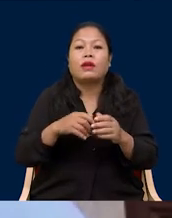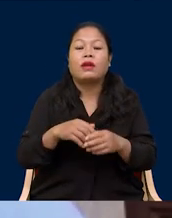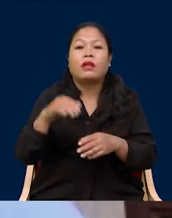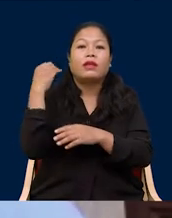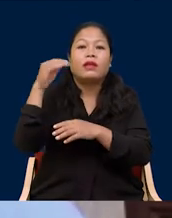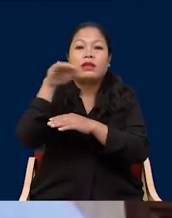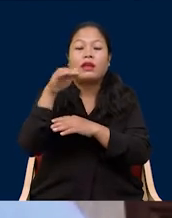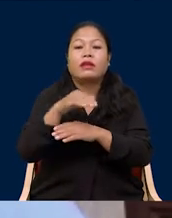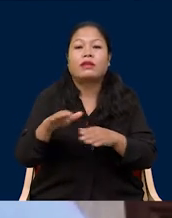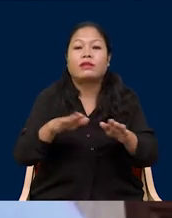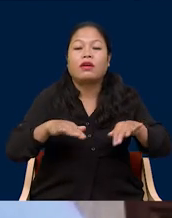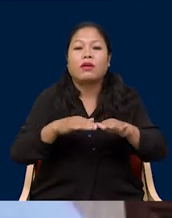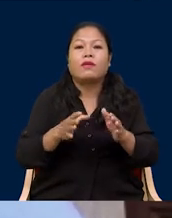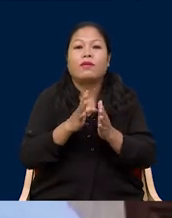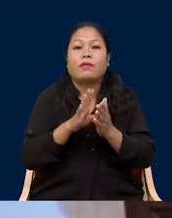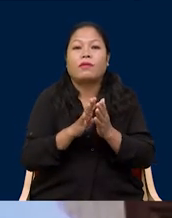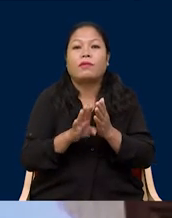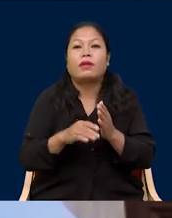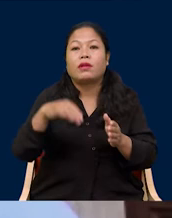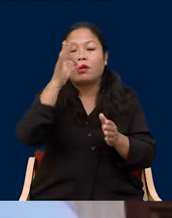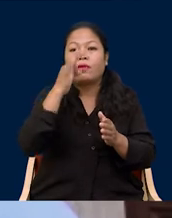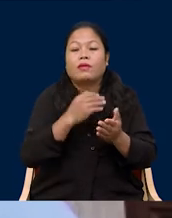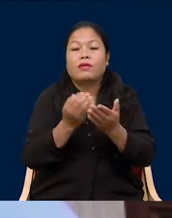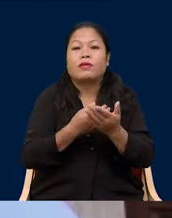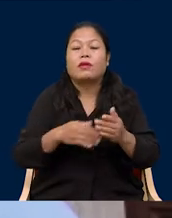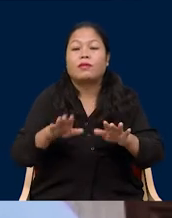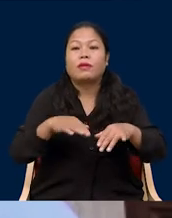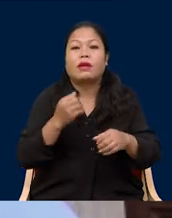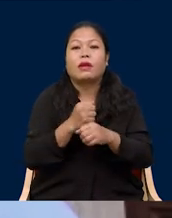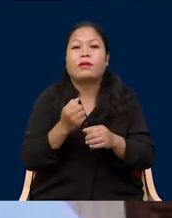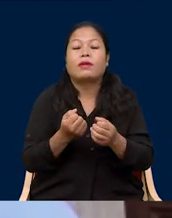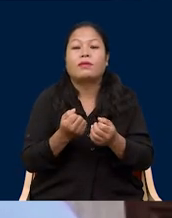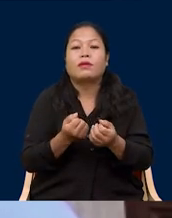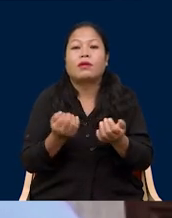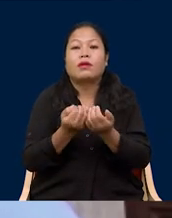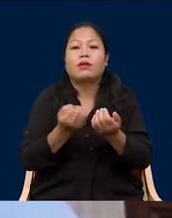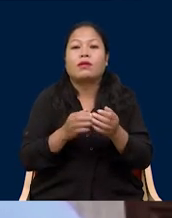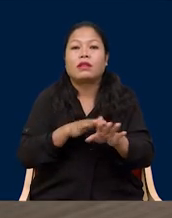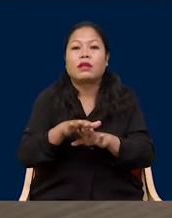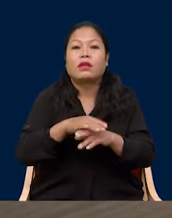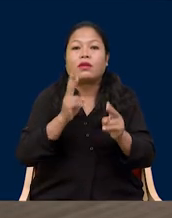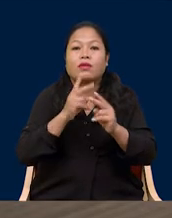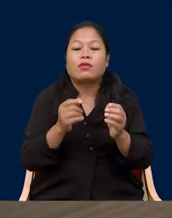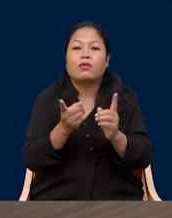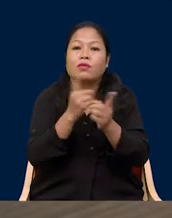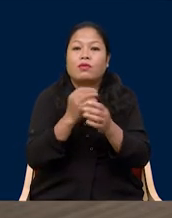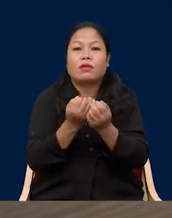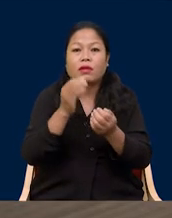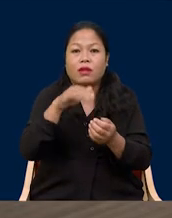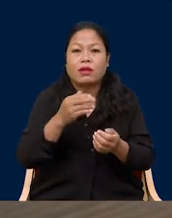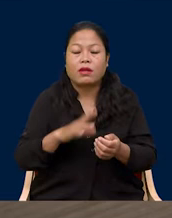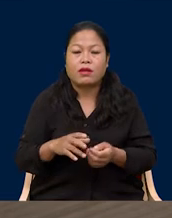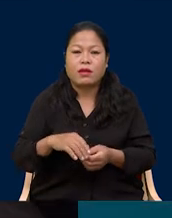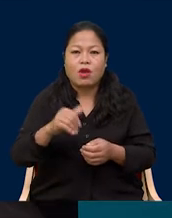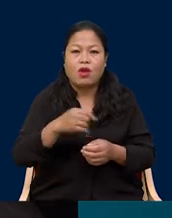र प्राइभेट सेक्टरको तहबाट पनि हामीले यो कामहरू गर्दै गयो भने चाहिँ हामीले धेरै कुराहरू चाहिँ ल्याउन सक्छौँ र यो परिवर्तन चाहिँ